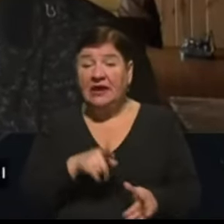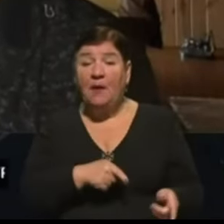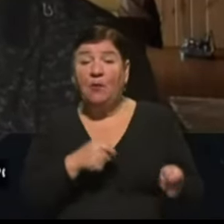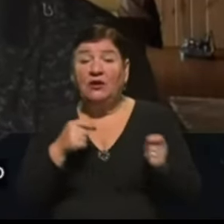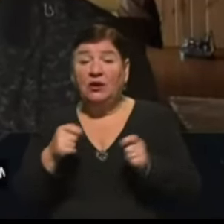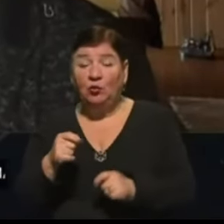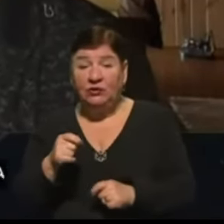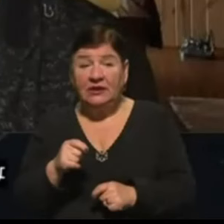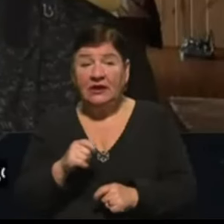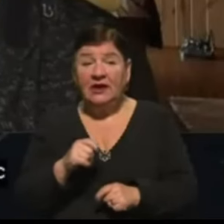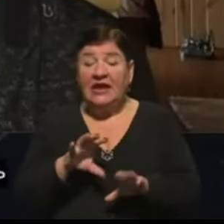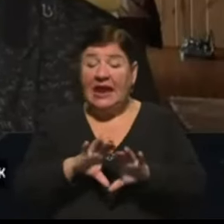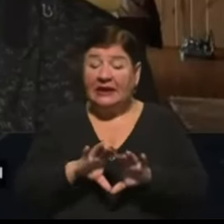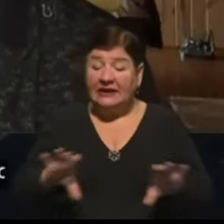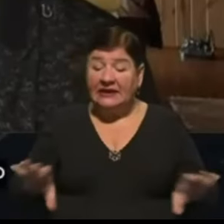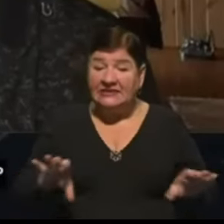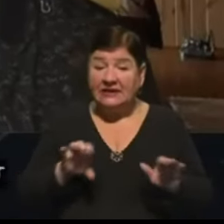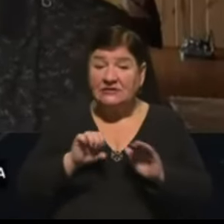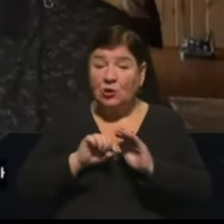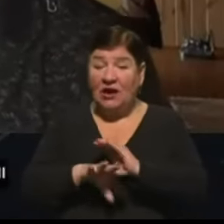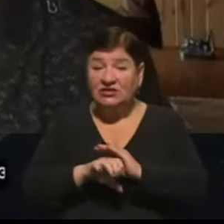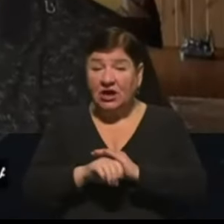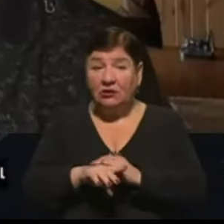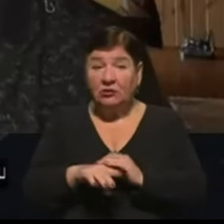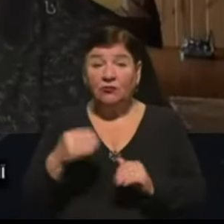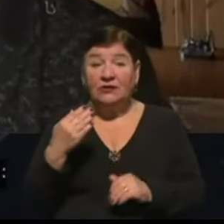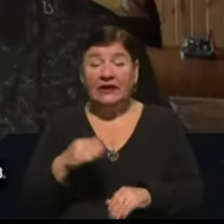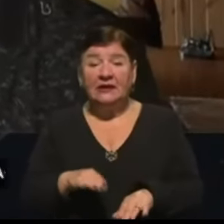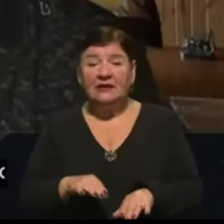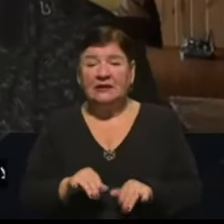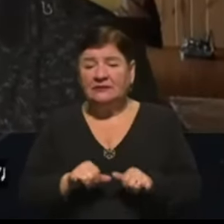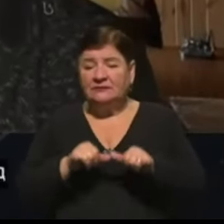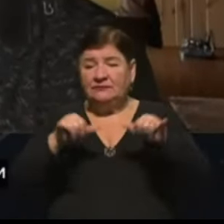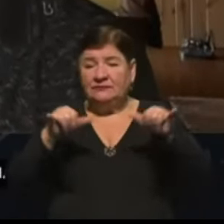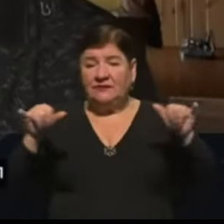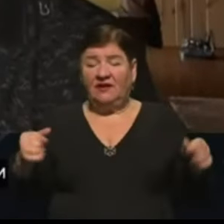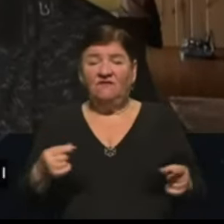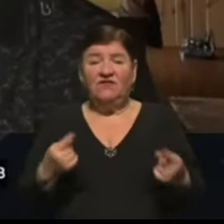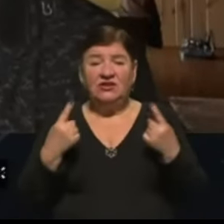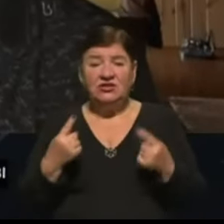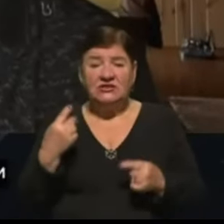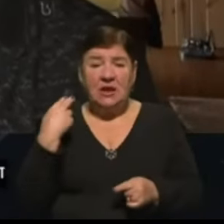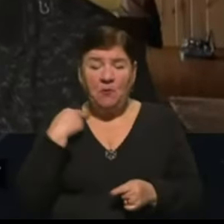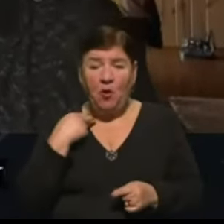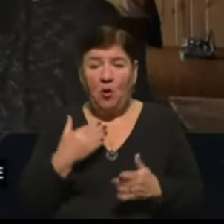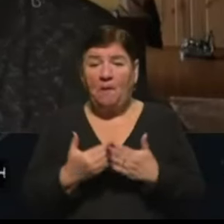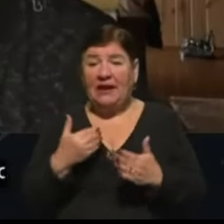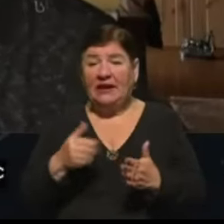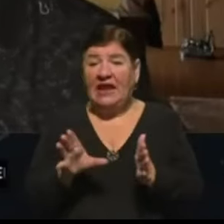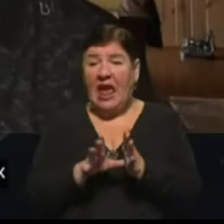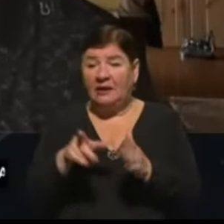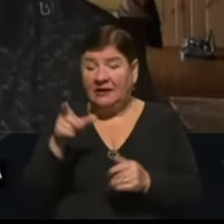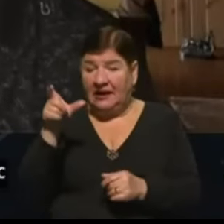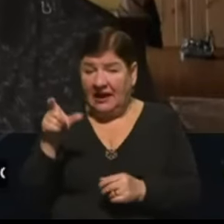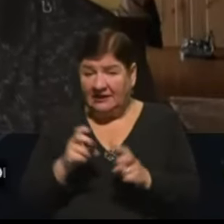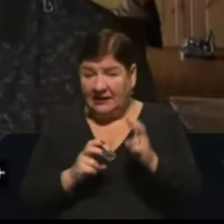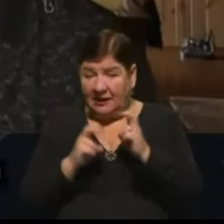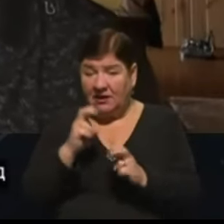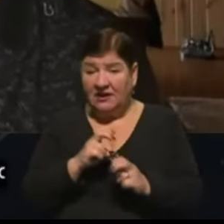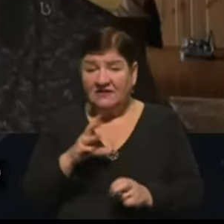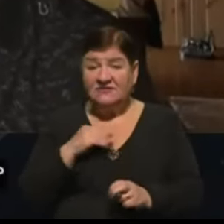які водоканалізацію качають, розумієте? І в них накопився величезний борг перед енергетиками, і енергетики, в свою